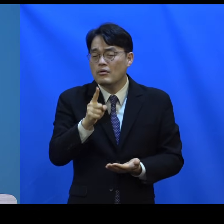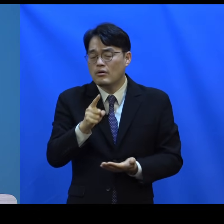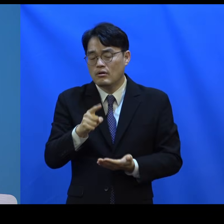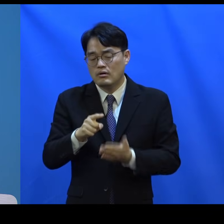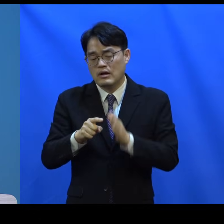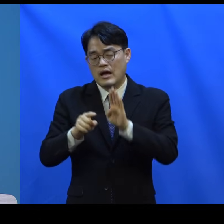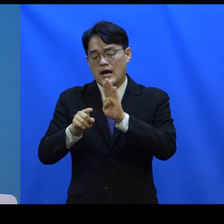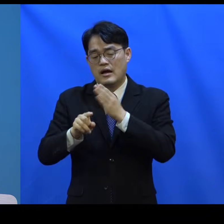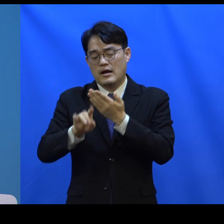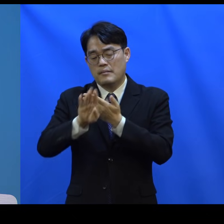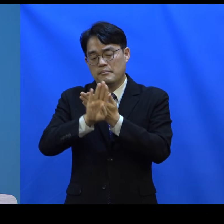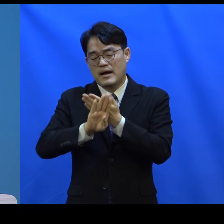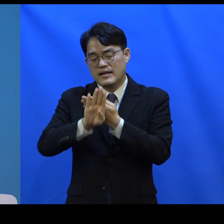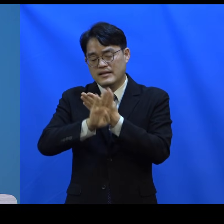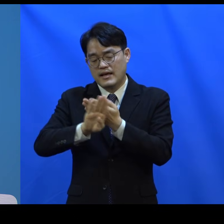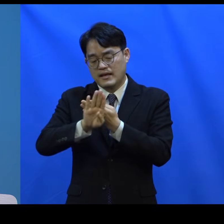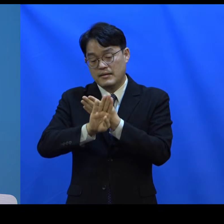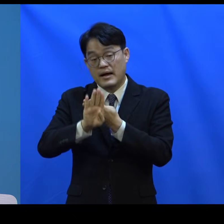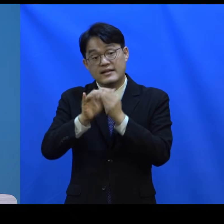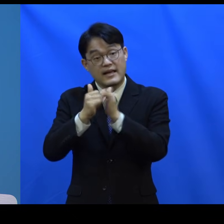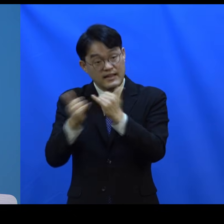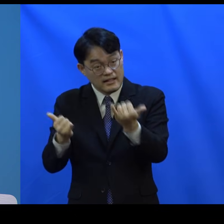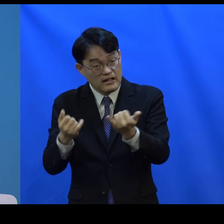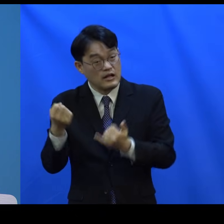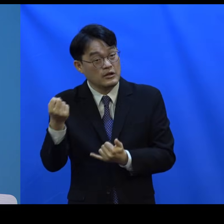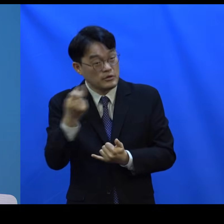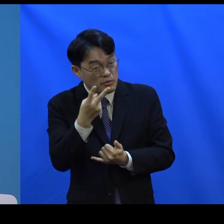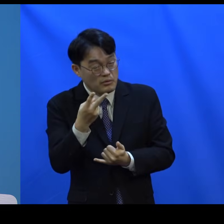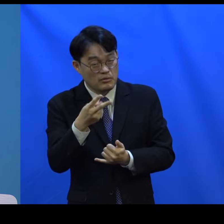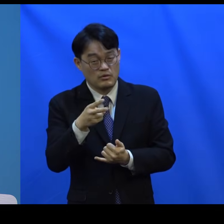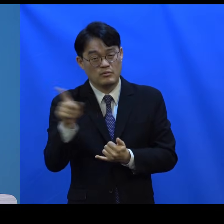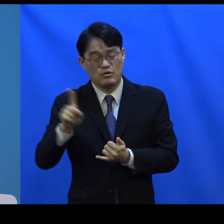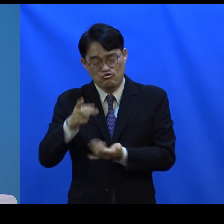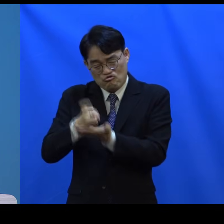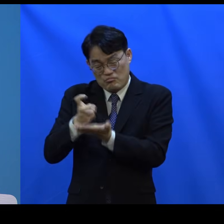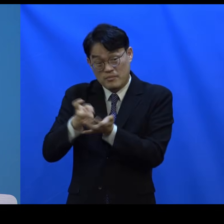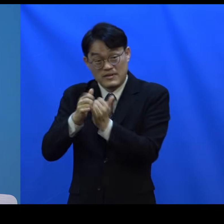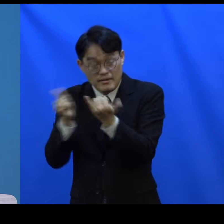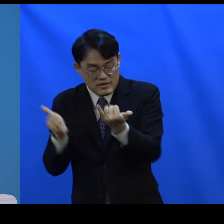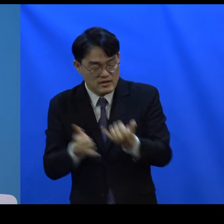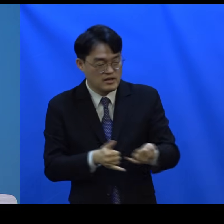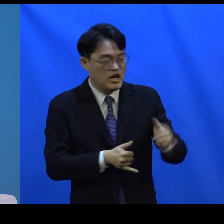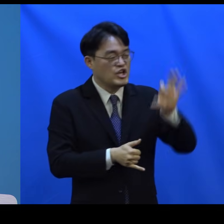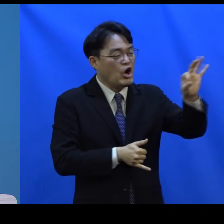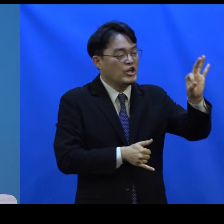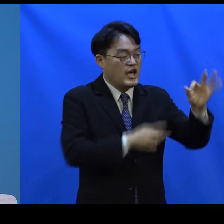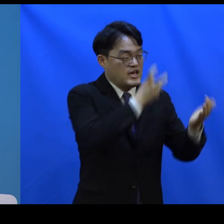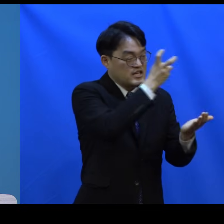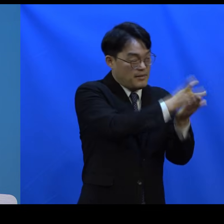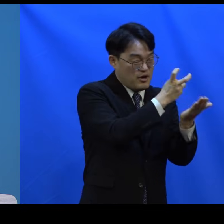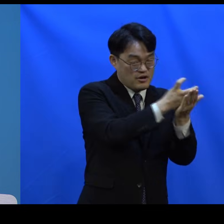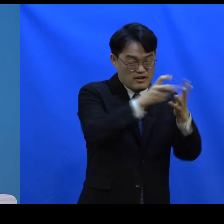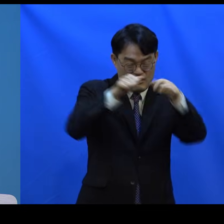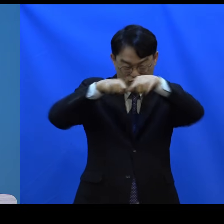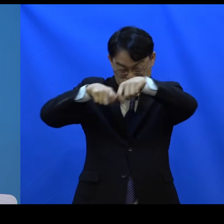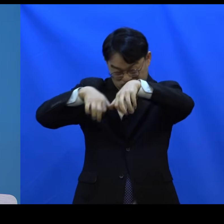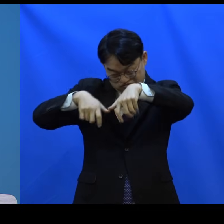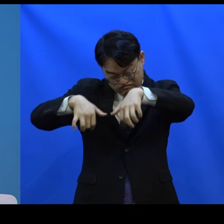이 10계명을. 여기에 부정적인 계명 365개, 긍정적인